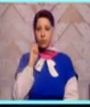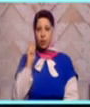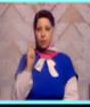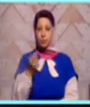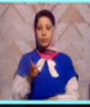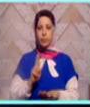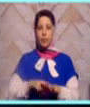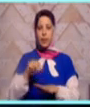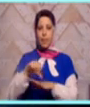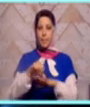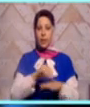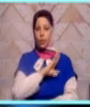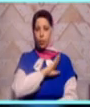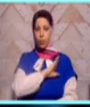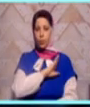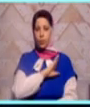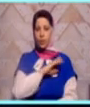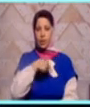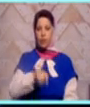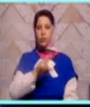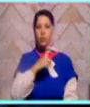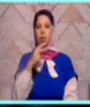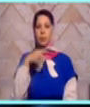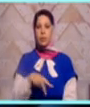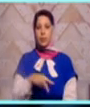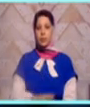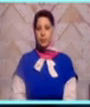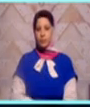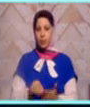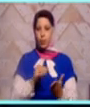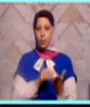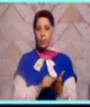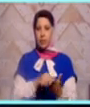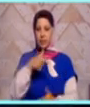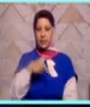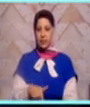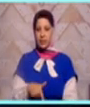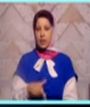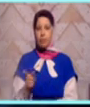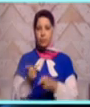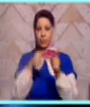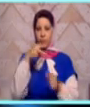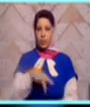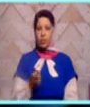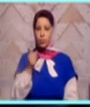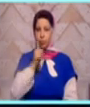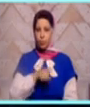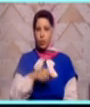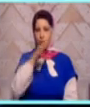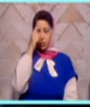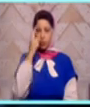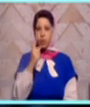والمصالح والجهات الحكومية خلال أغسطس، المفروض أنه هو من يوم 6 يعني من غدا إن شاء الله هيتم